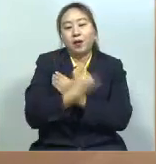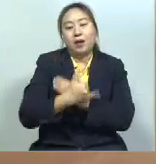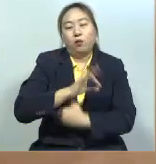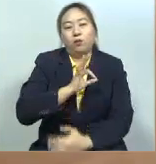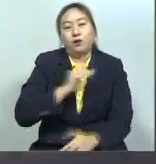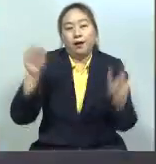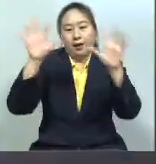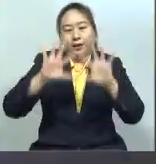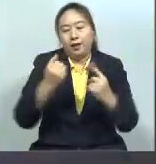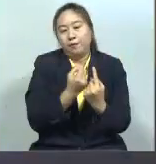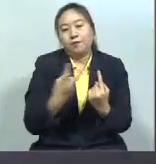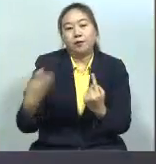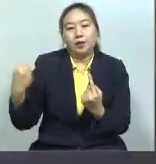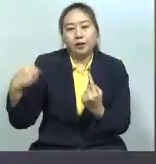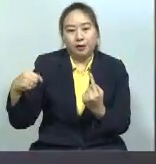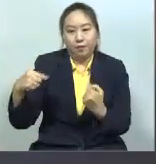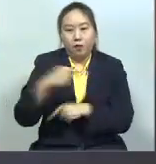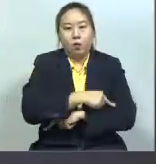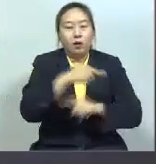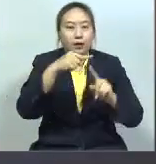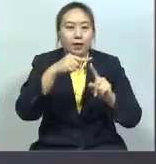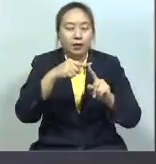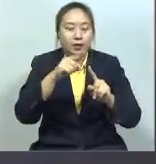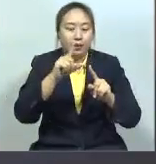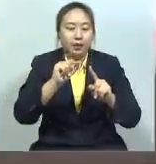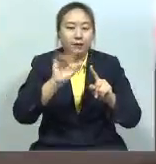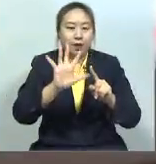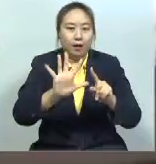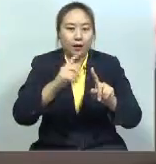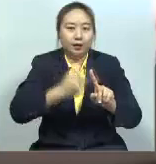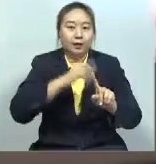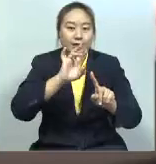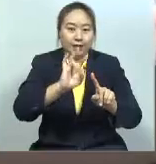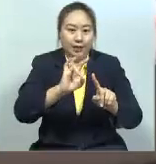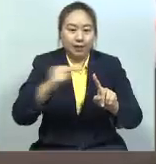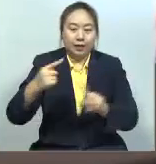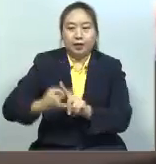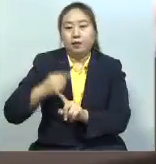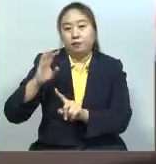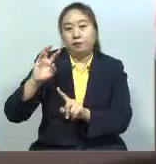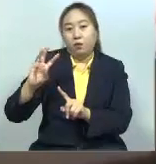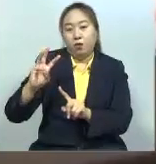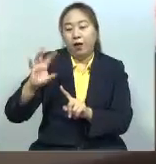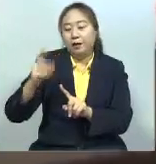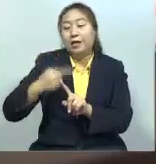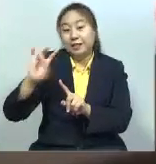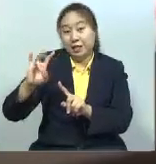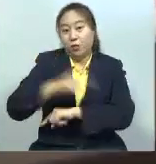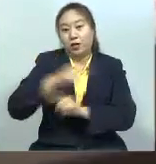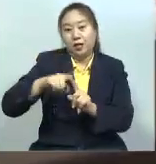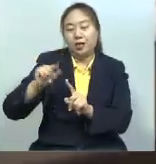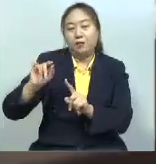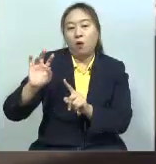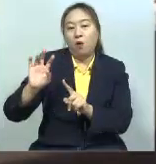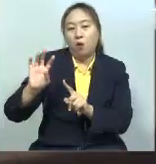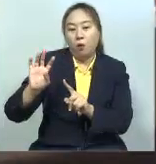มาชิกอาเซียนทั้ง10ประเทศระหว่างวันที่25กรกฎาคมถึง26กรกฎาคมที่โรงแรมอ